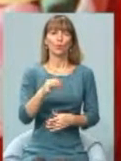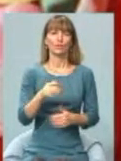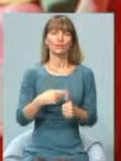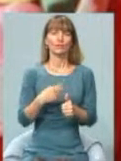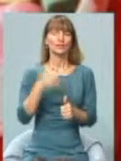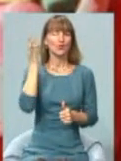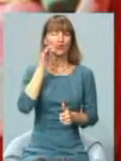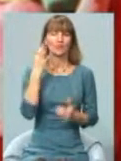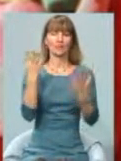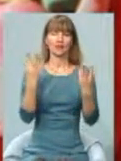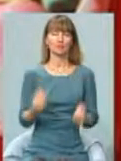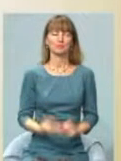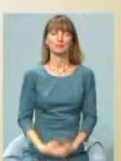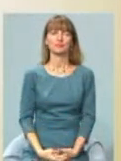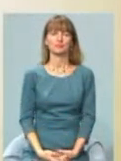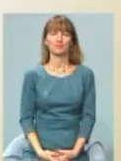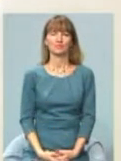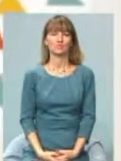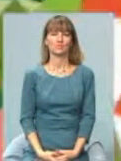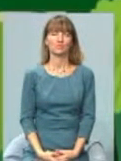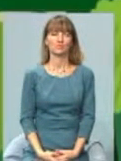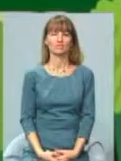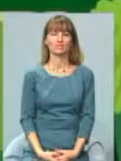називають «Солодким днем».